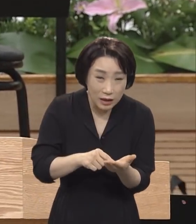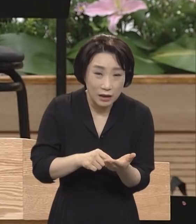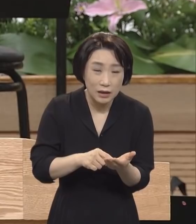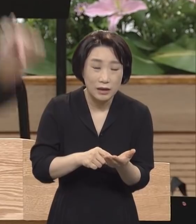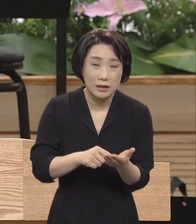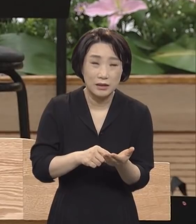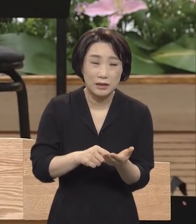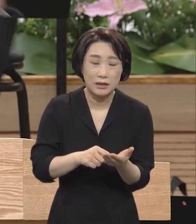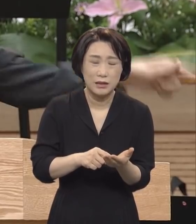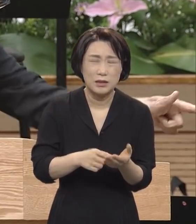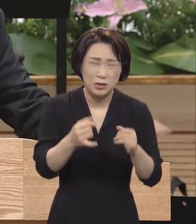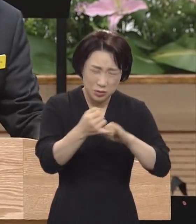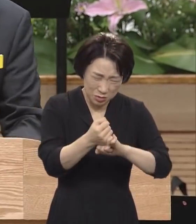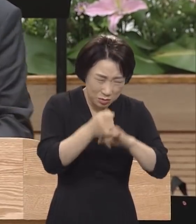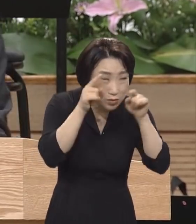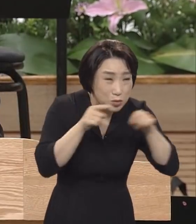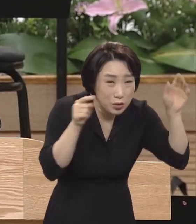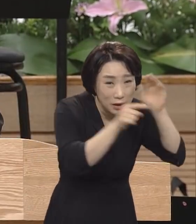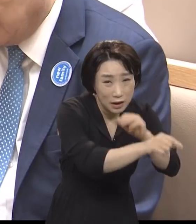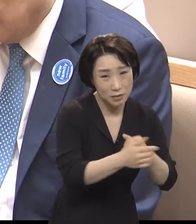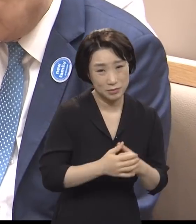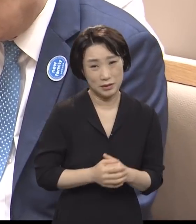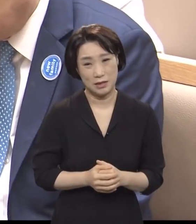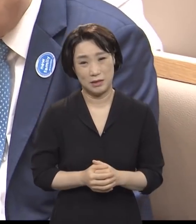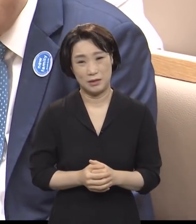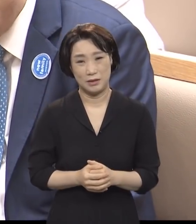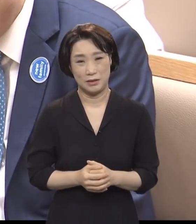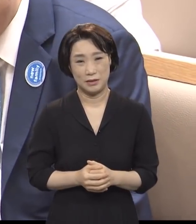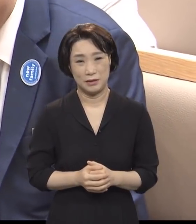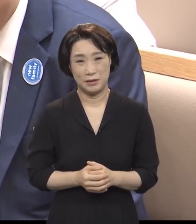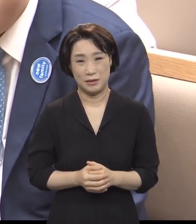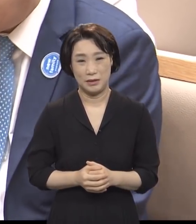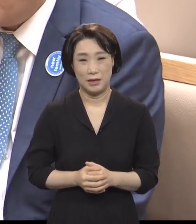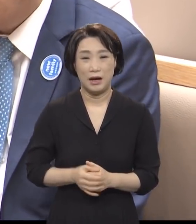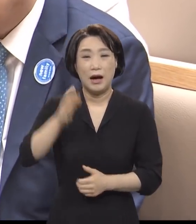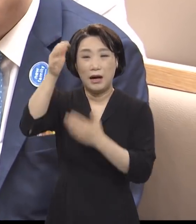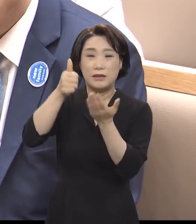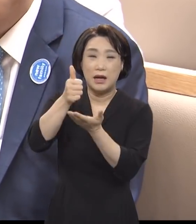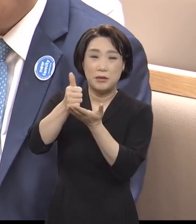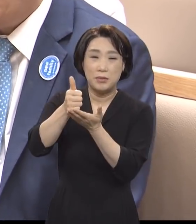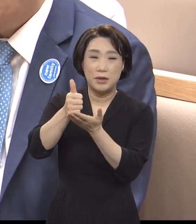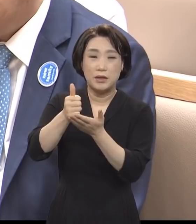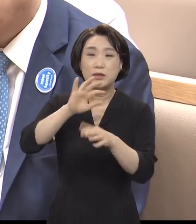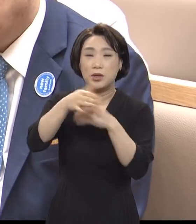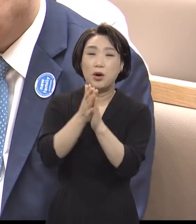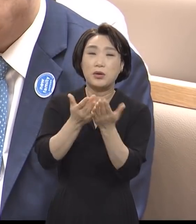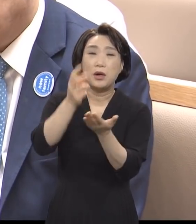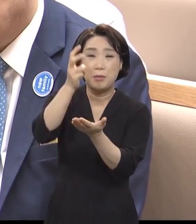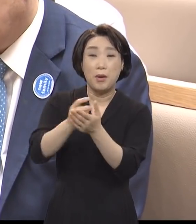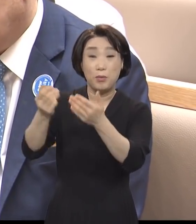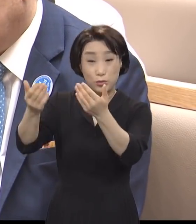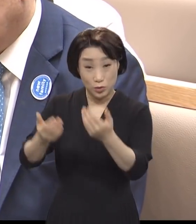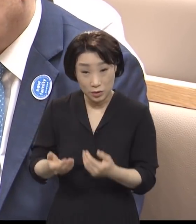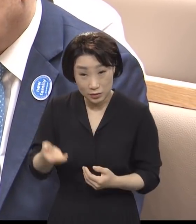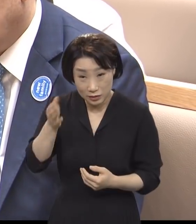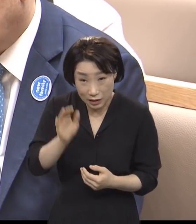반드시 지옥 가야 합니다 하나님이 성경이라는 법을 주었으나